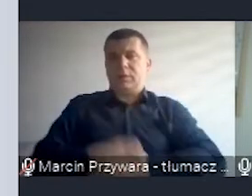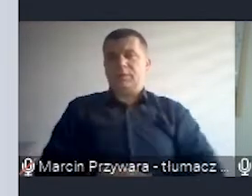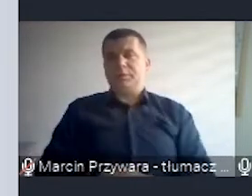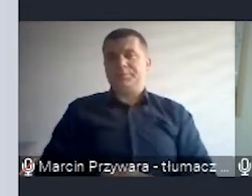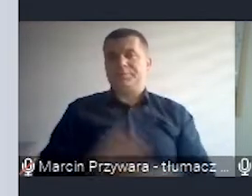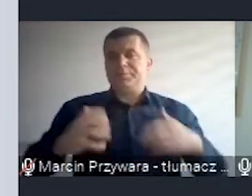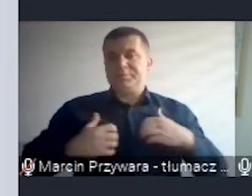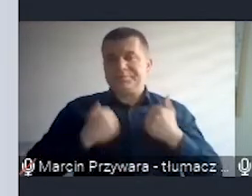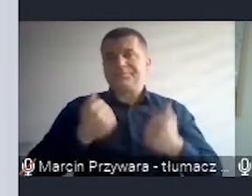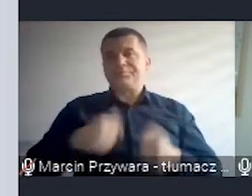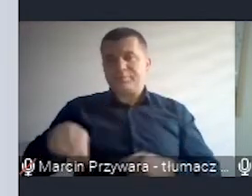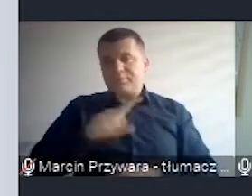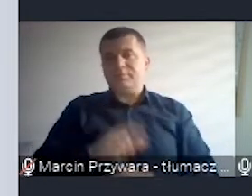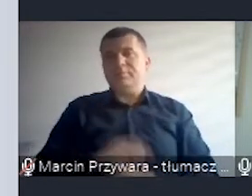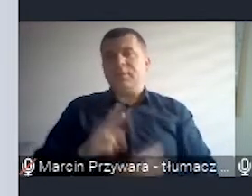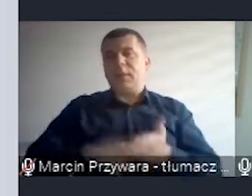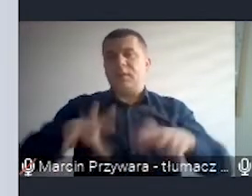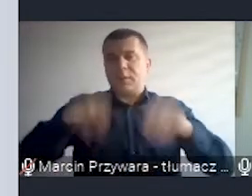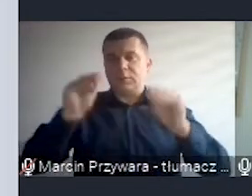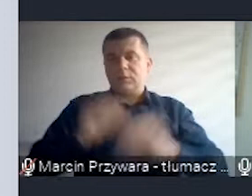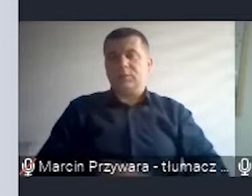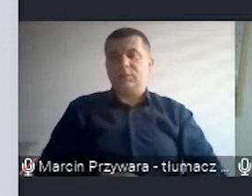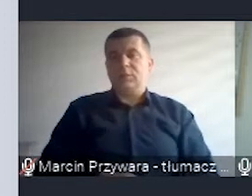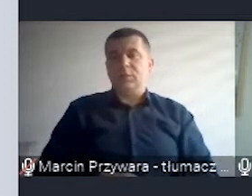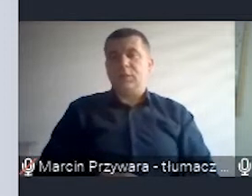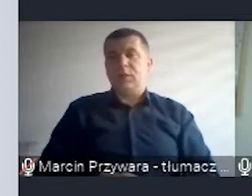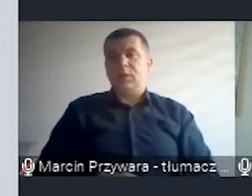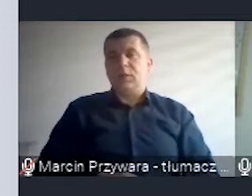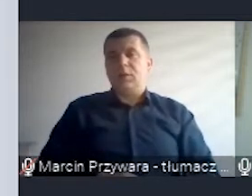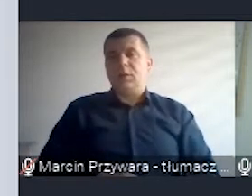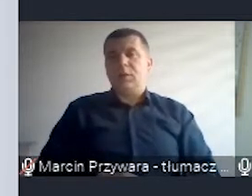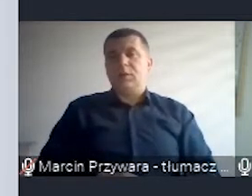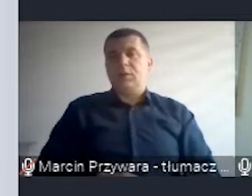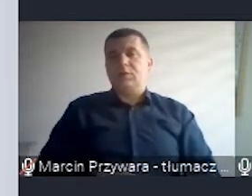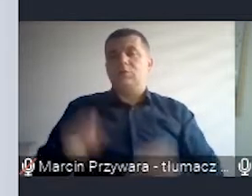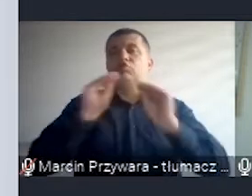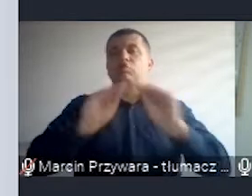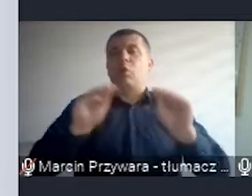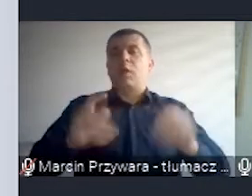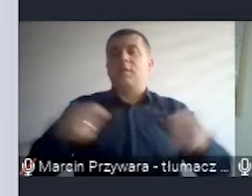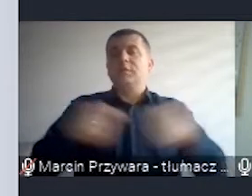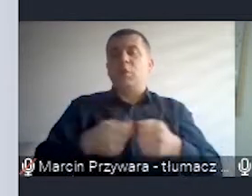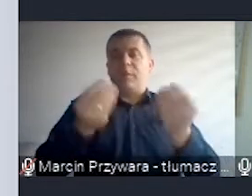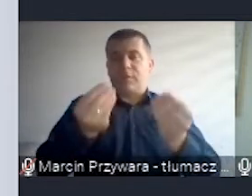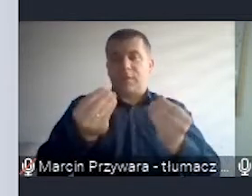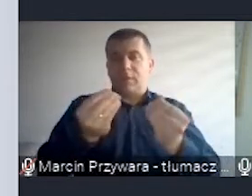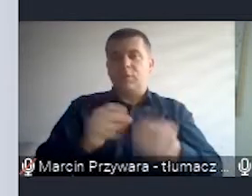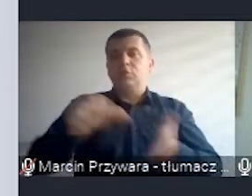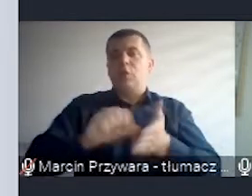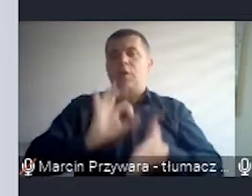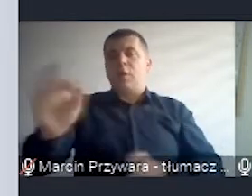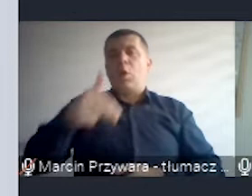żeby formalnościom stało się zadość na początek. To muszę powiedzieć, że szkolenie jest współfinansowane ze środków